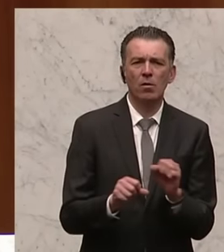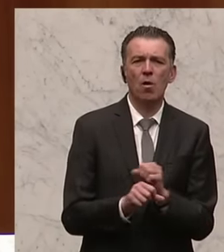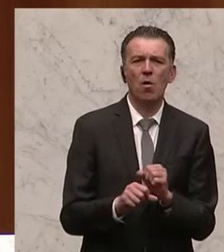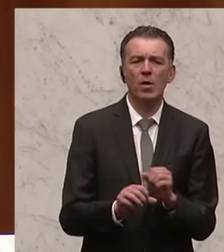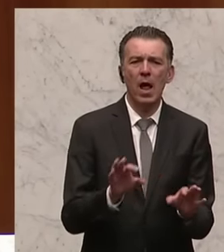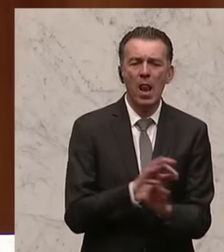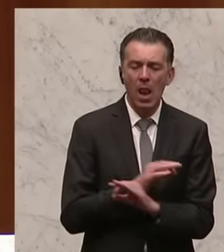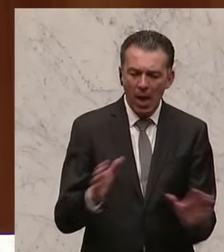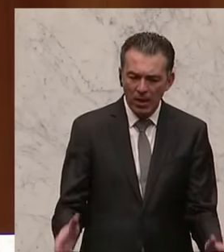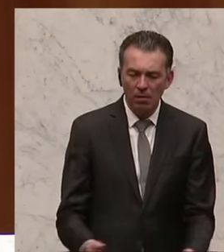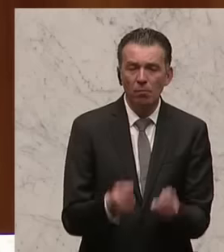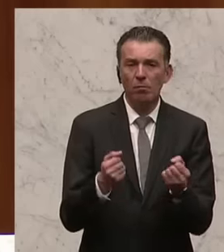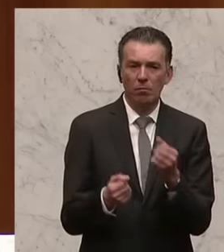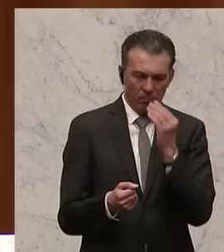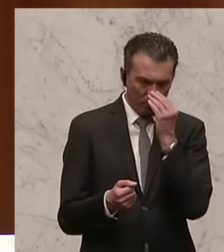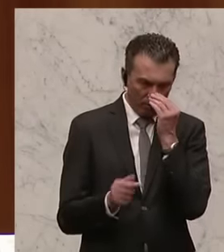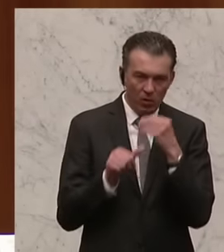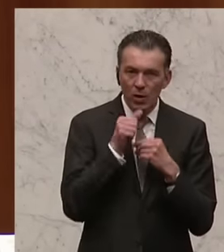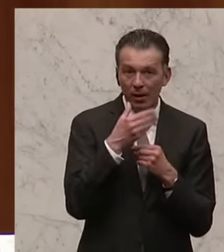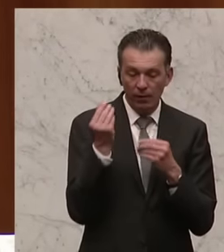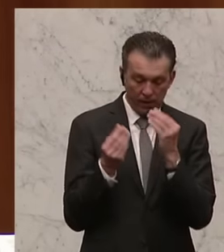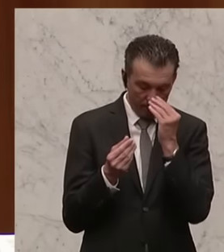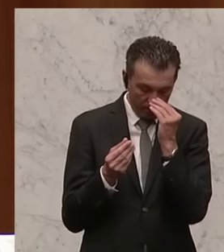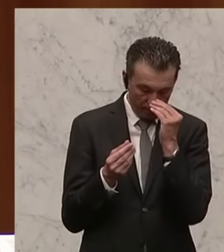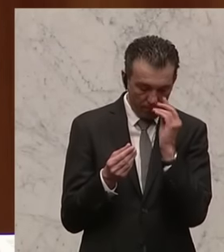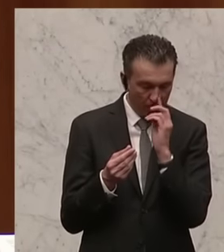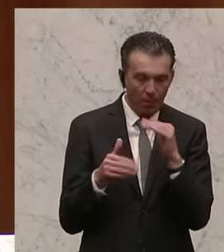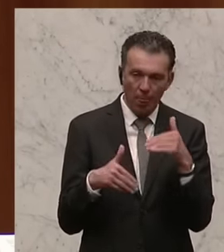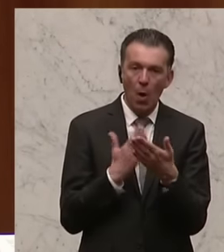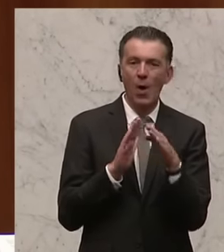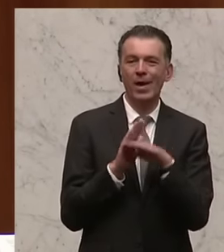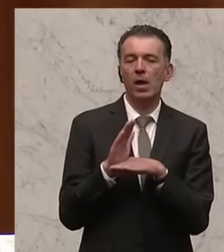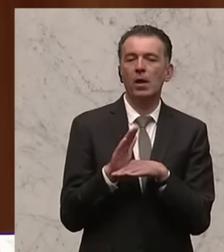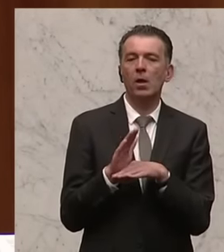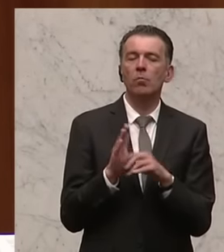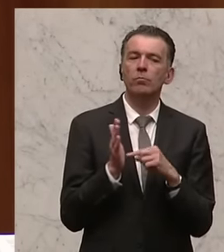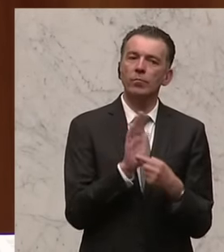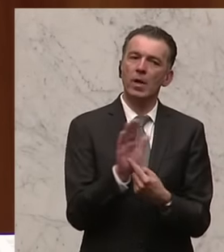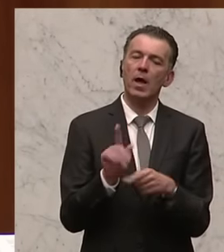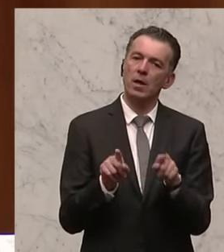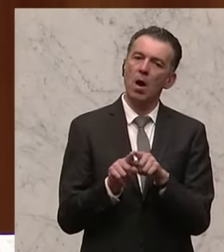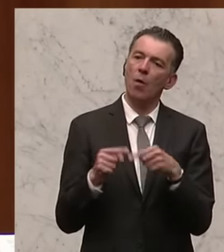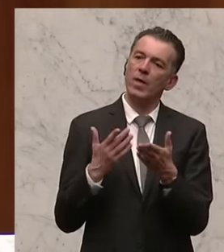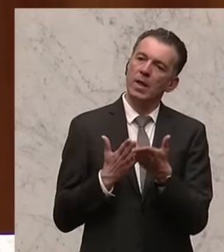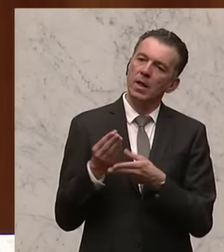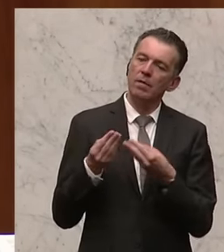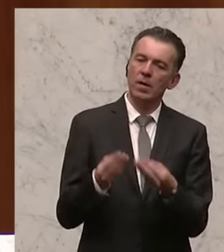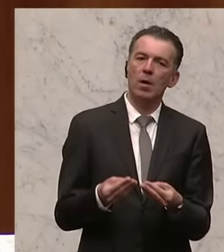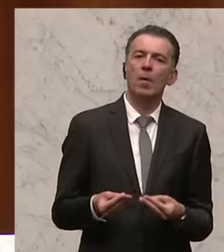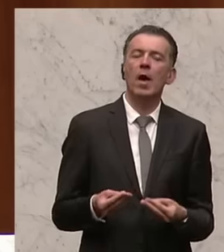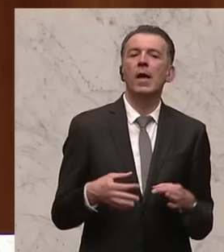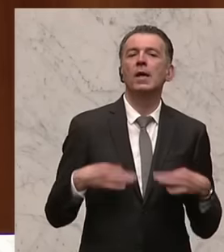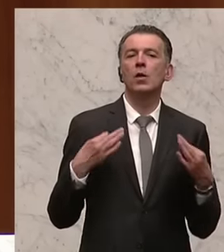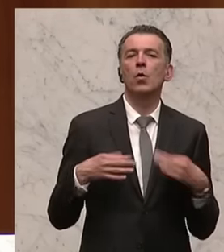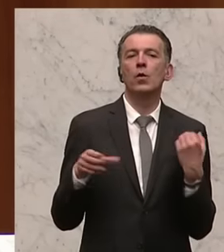Bergung von Leichen, nicht zu kurz kommen. Und mit dieser Neuregelung zeigen wir auch als Dienstgeber, wie wichtig uns